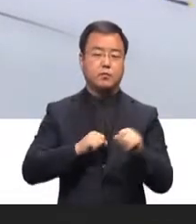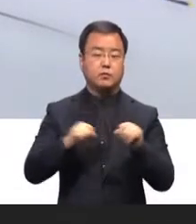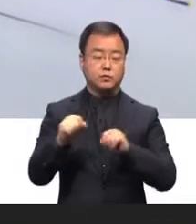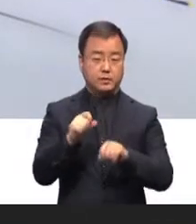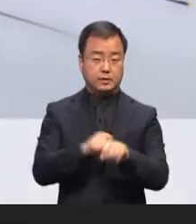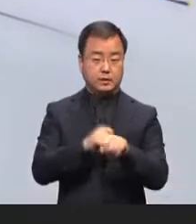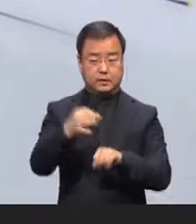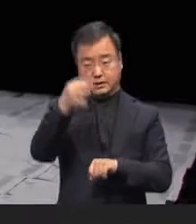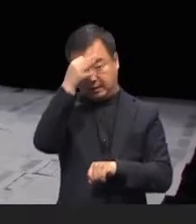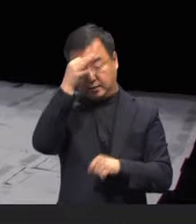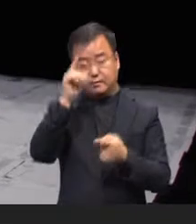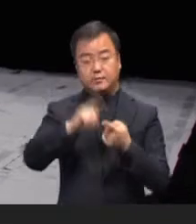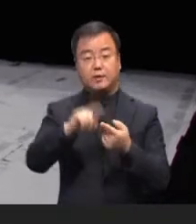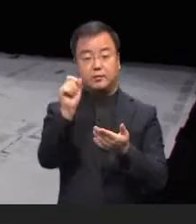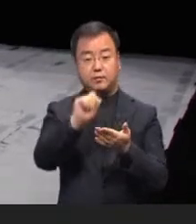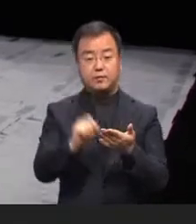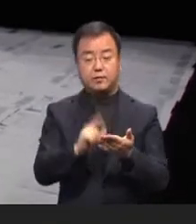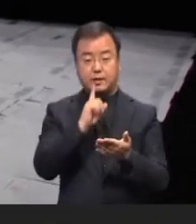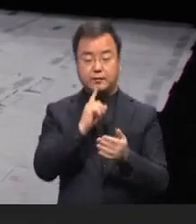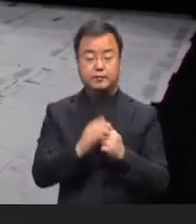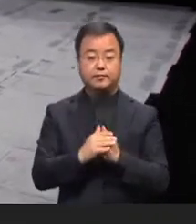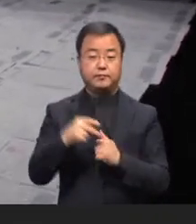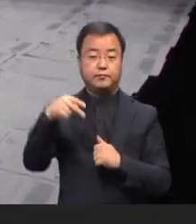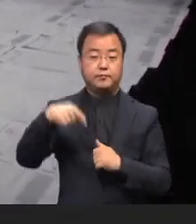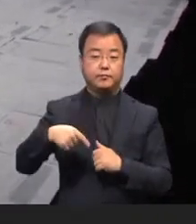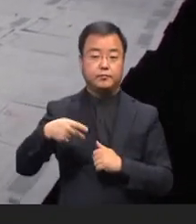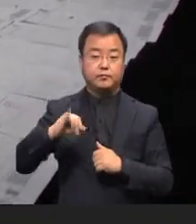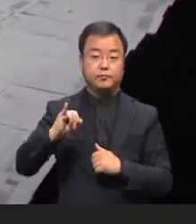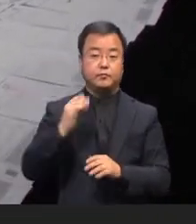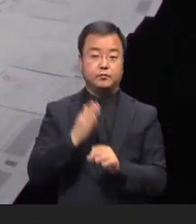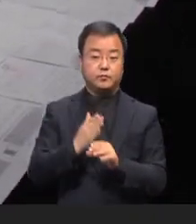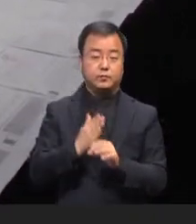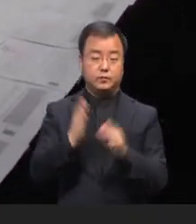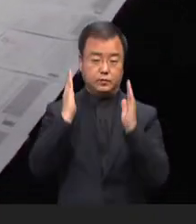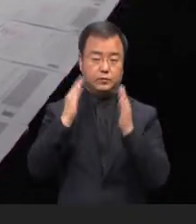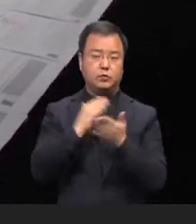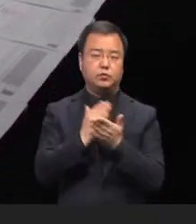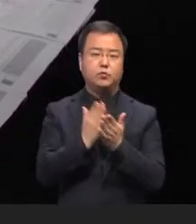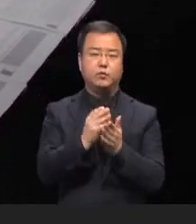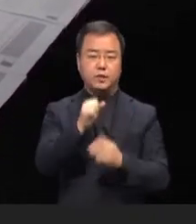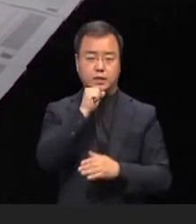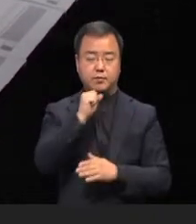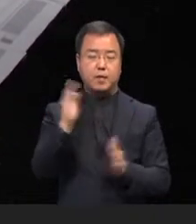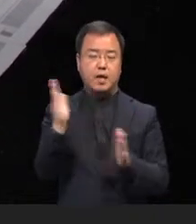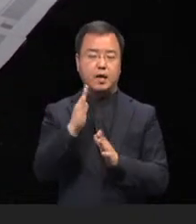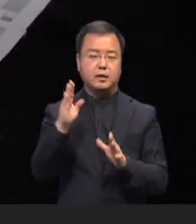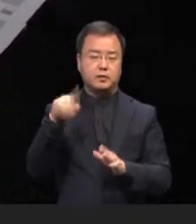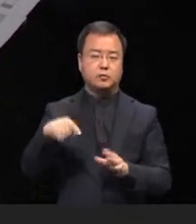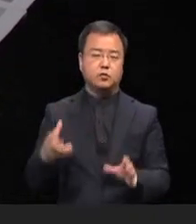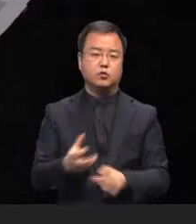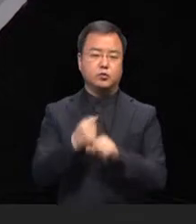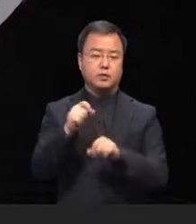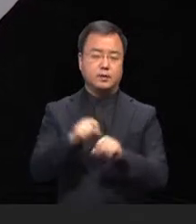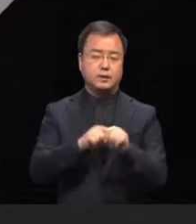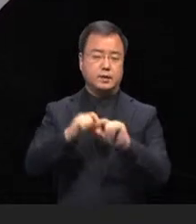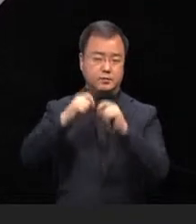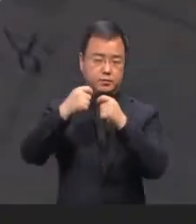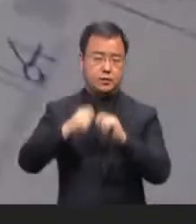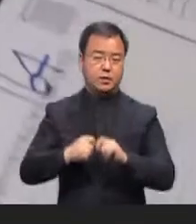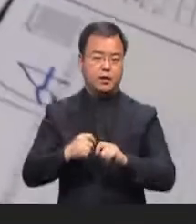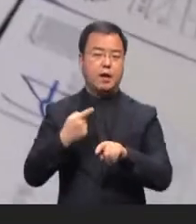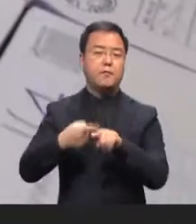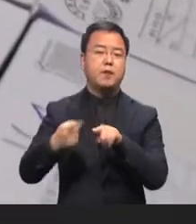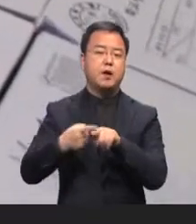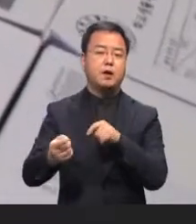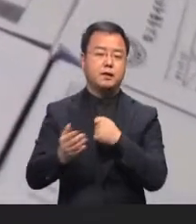유지 됐습니다 수시 학생부 교과 전형에서는 교과성적 2 각종 에선 여기에 더해 3 특상 이 평가되기 때문에